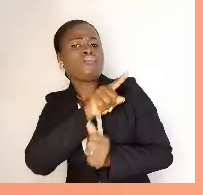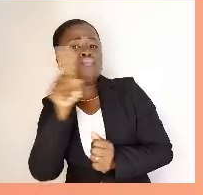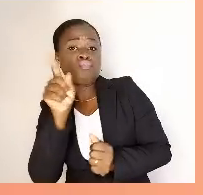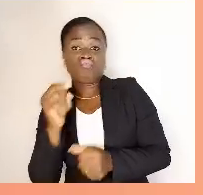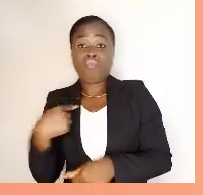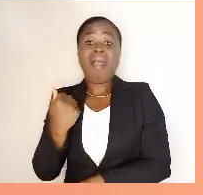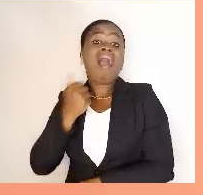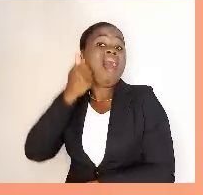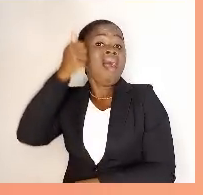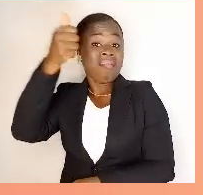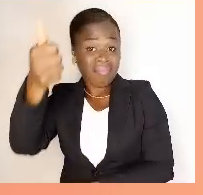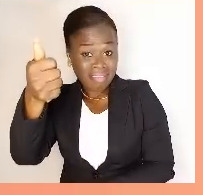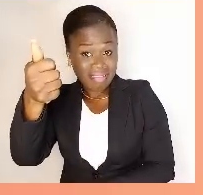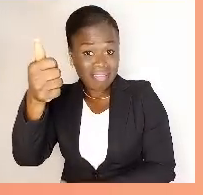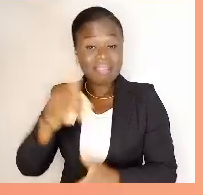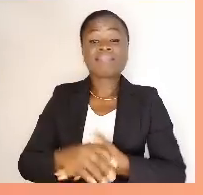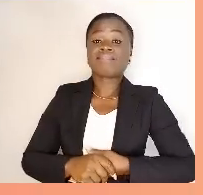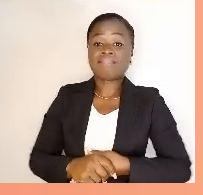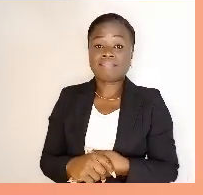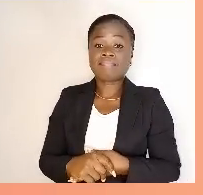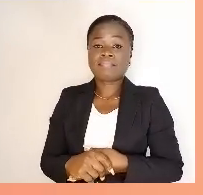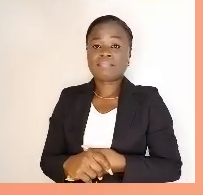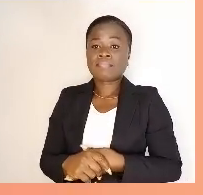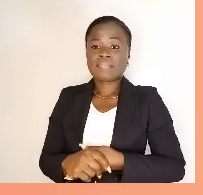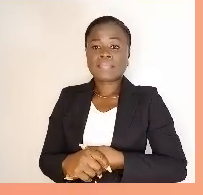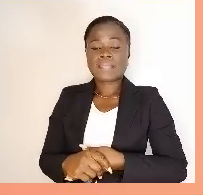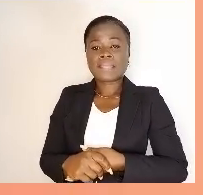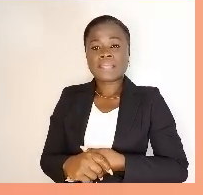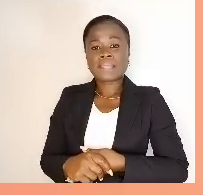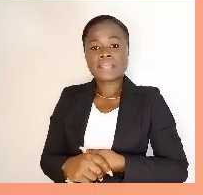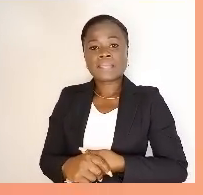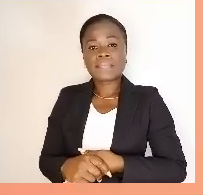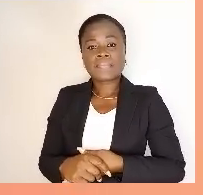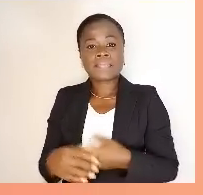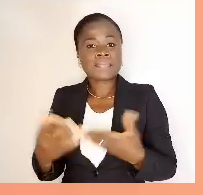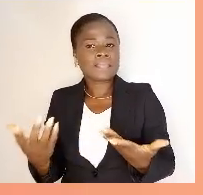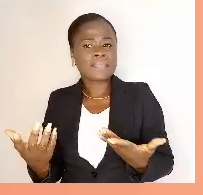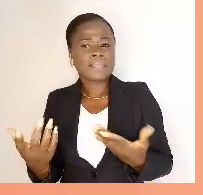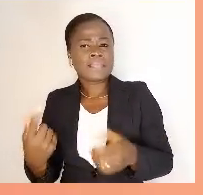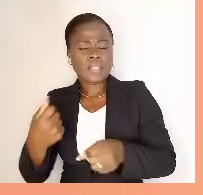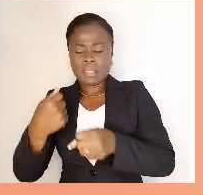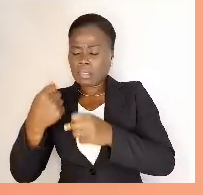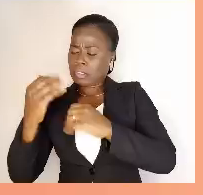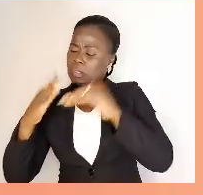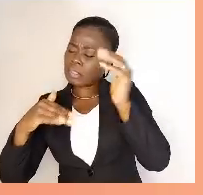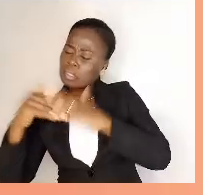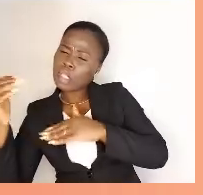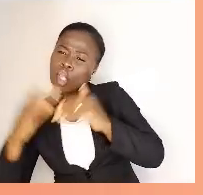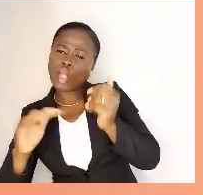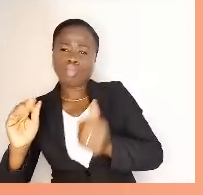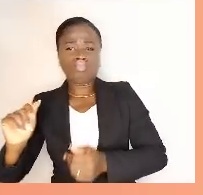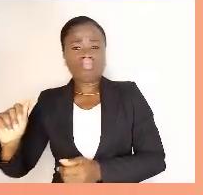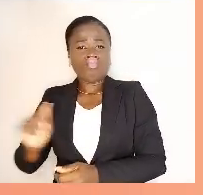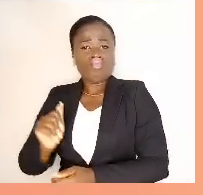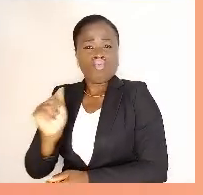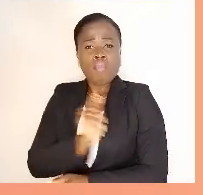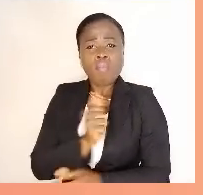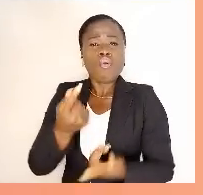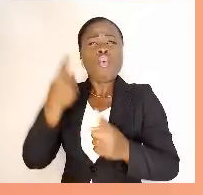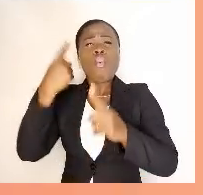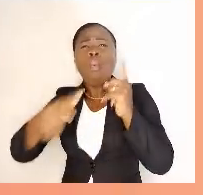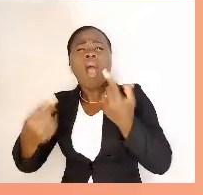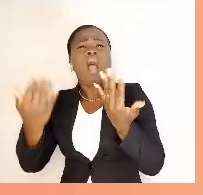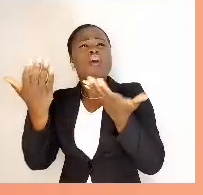Je veux parler avec vous de notre avenir en tant qu'il est façonné par les dynamiques de notre